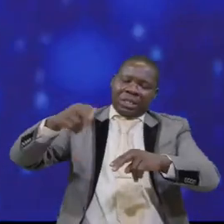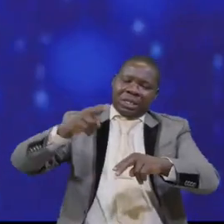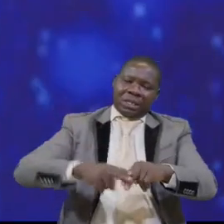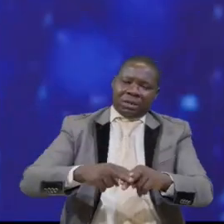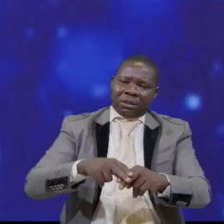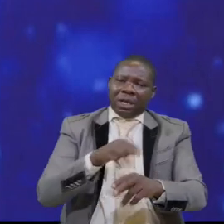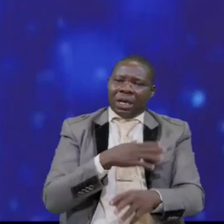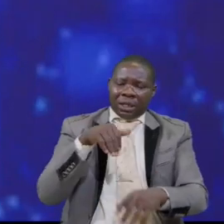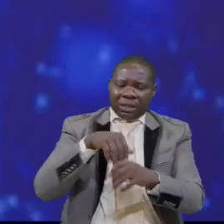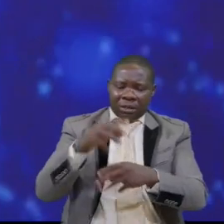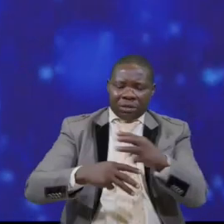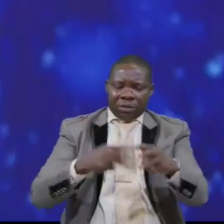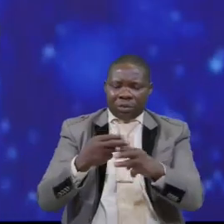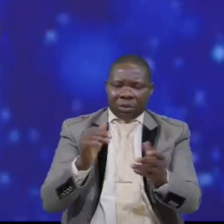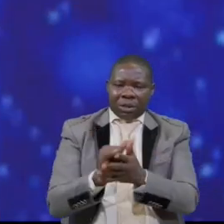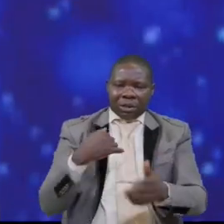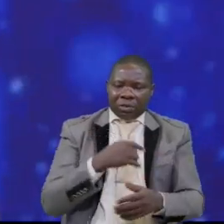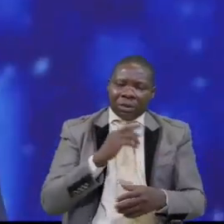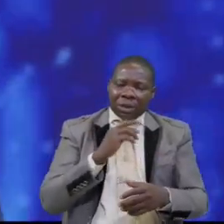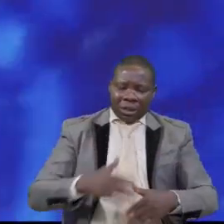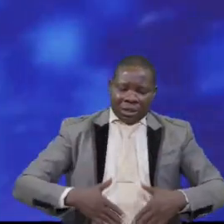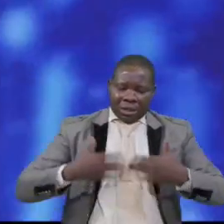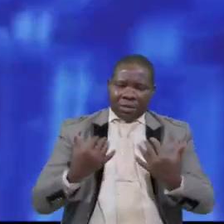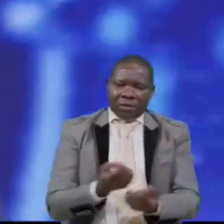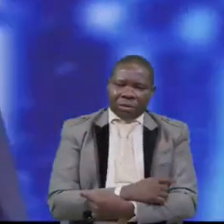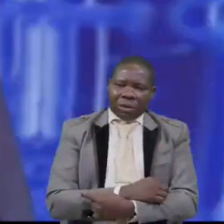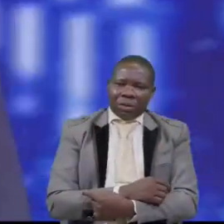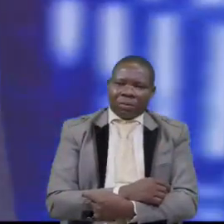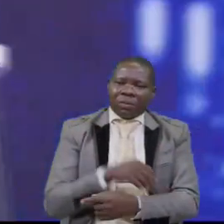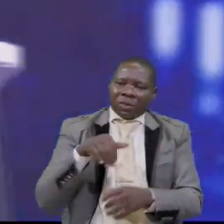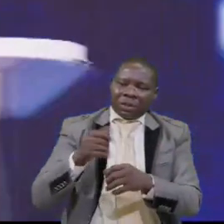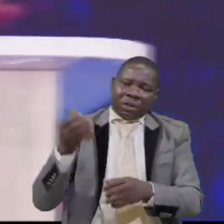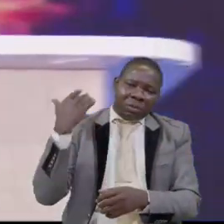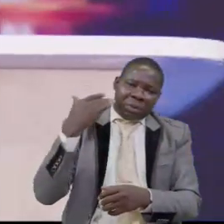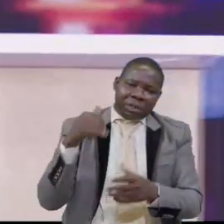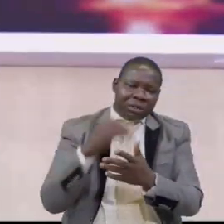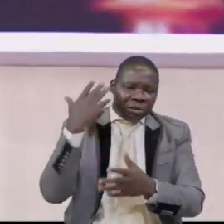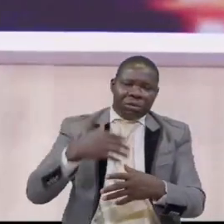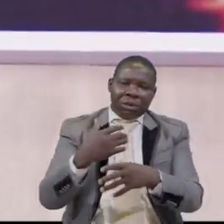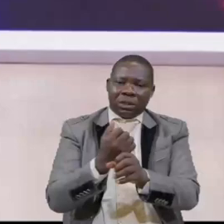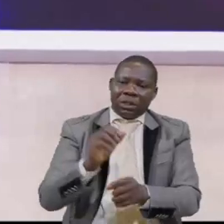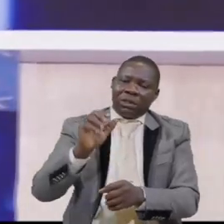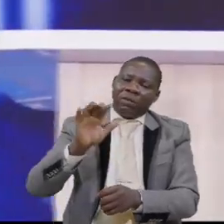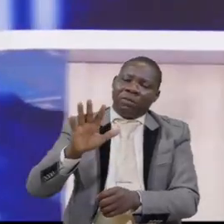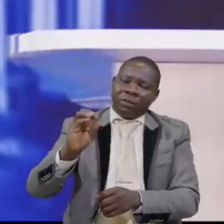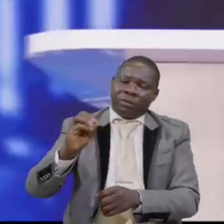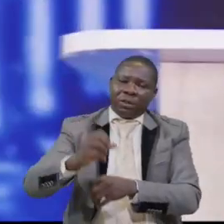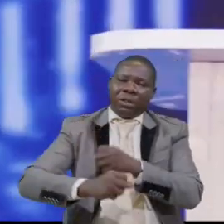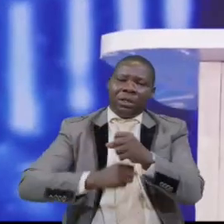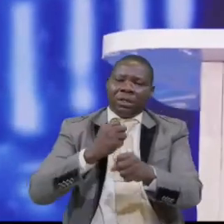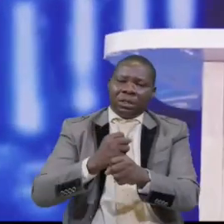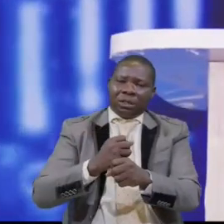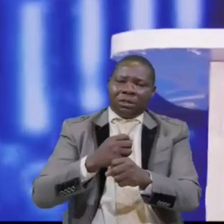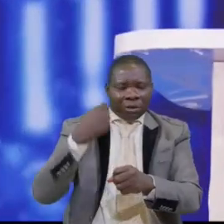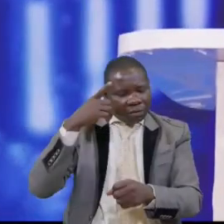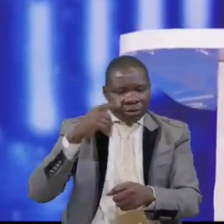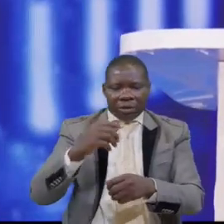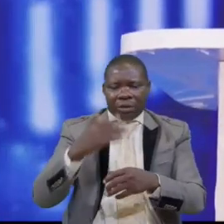augmente par le passer il faut il faut faut au moins 50 ans pour la pour que la